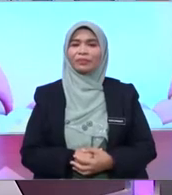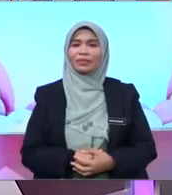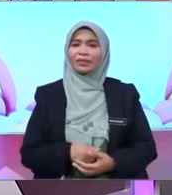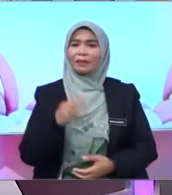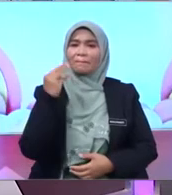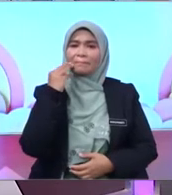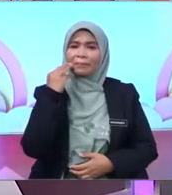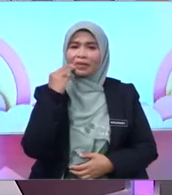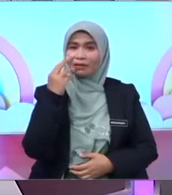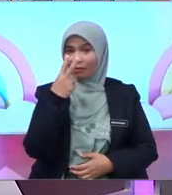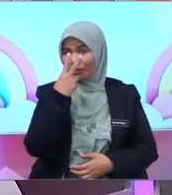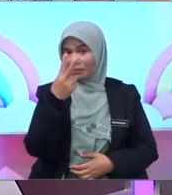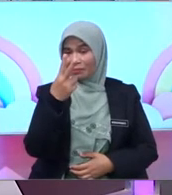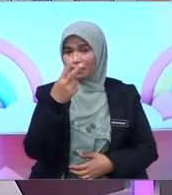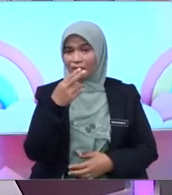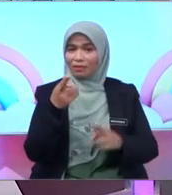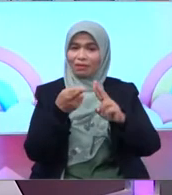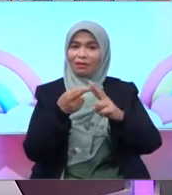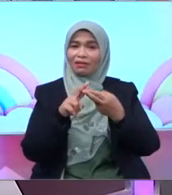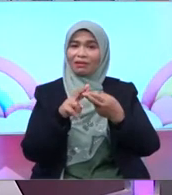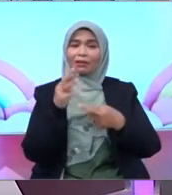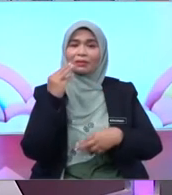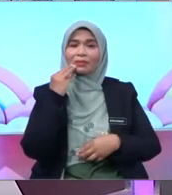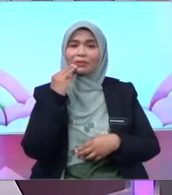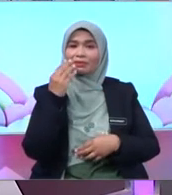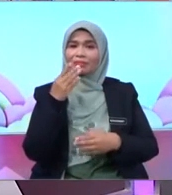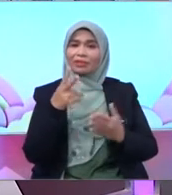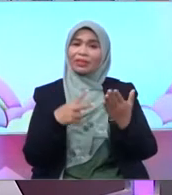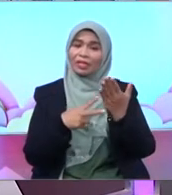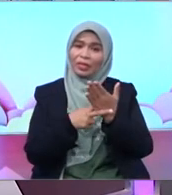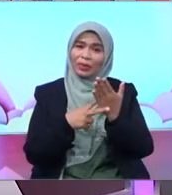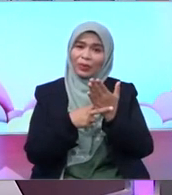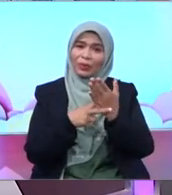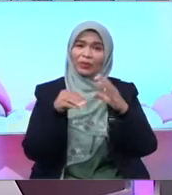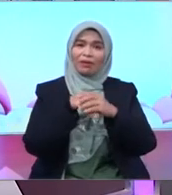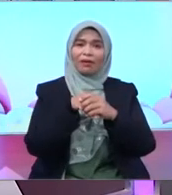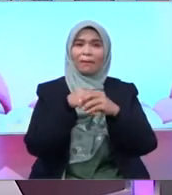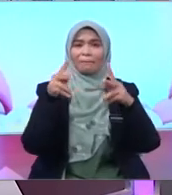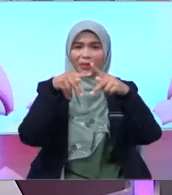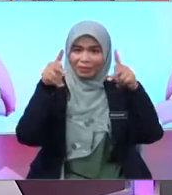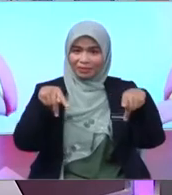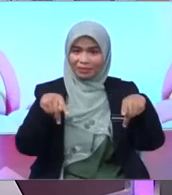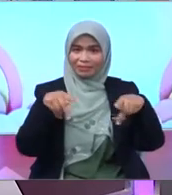ternampak Arahkan Mira meniru di dalam peperiksaan